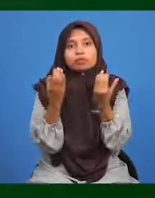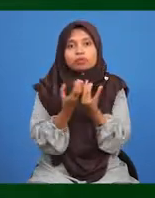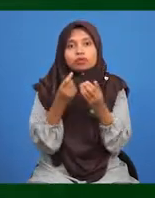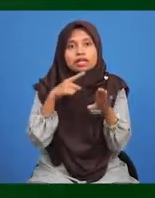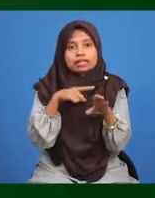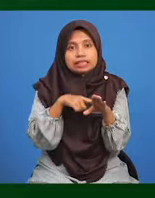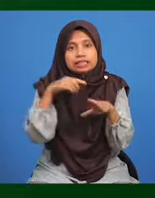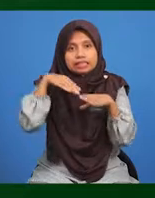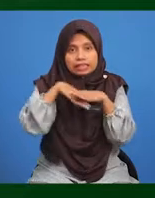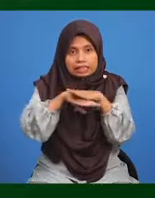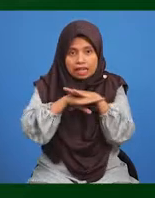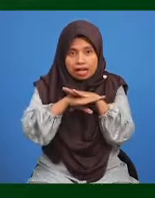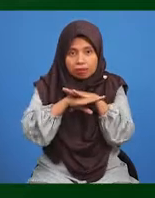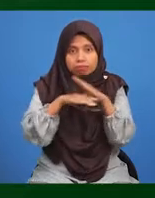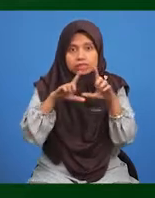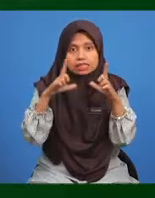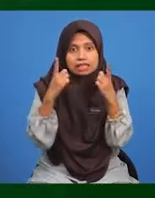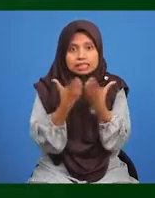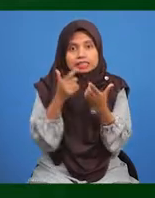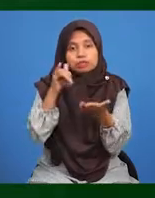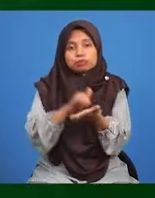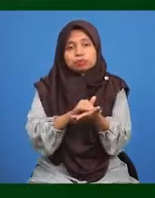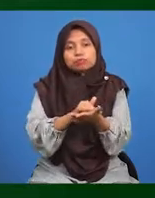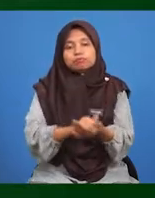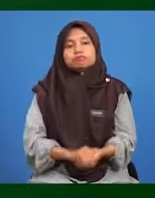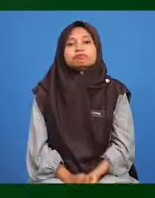berkumpulan di dalam kelas itu.